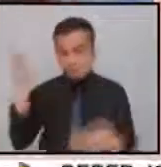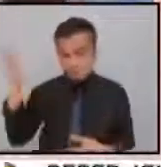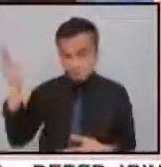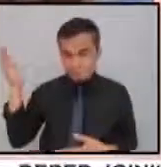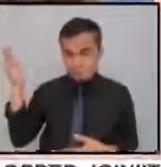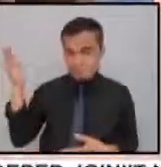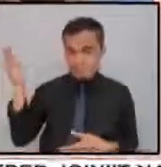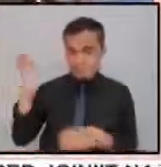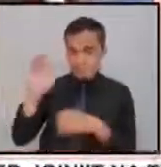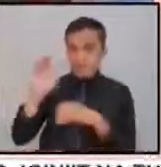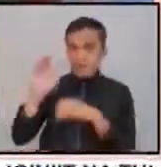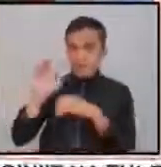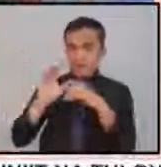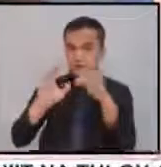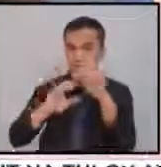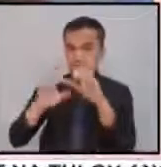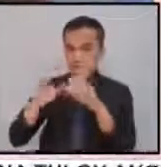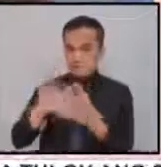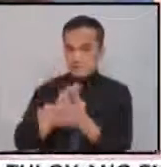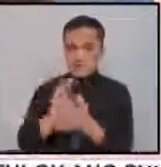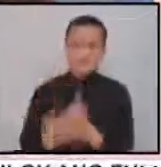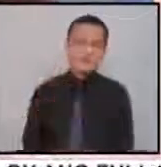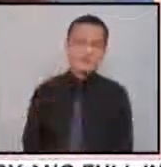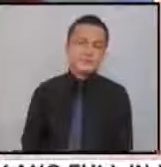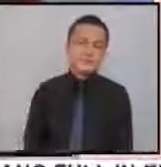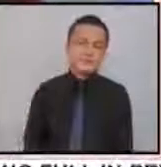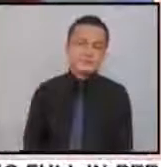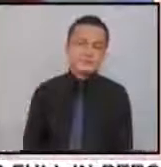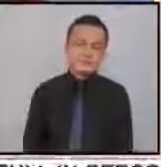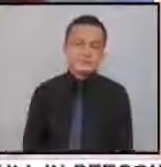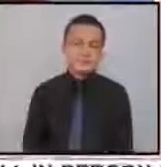paper. Ay, nahulog. Ayan, okay. Stapler,